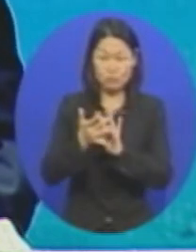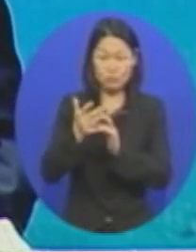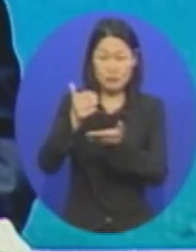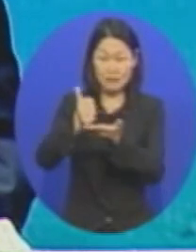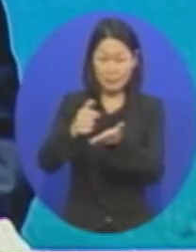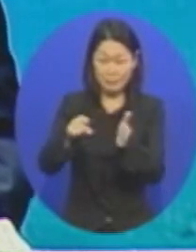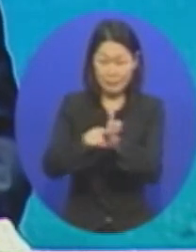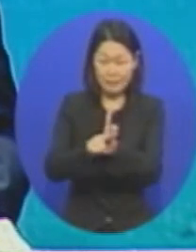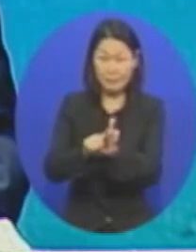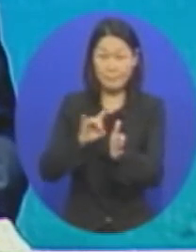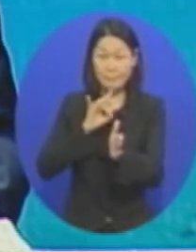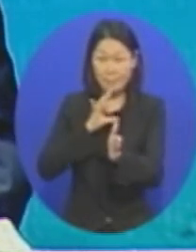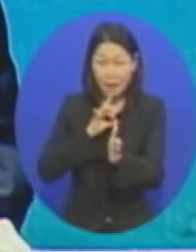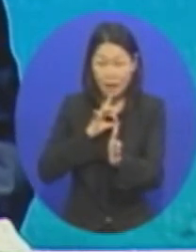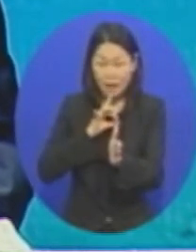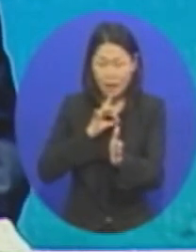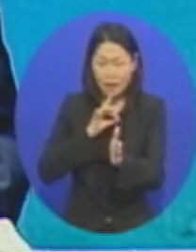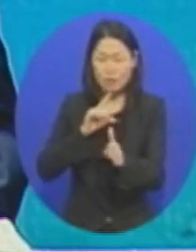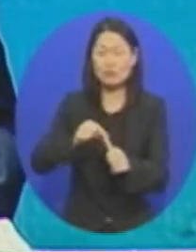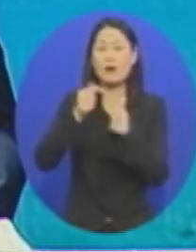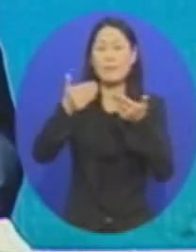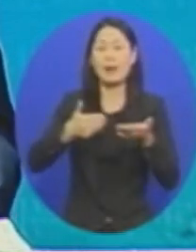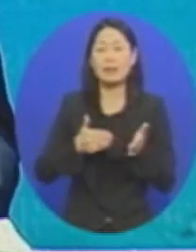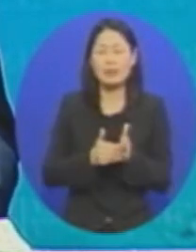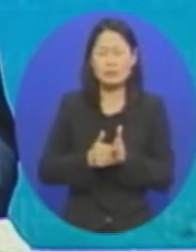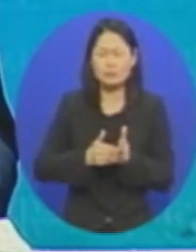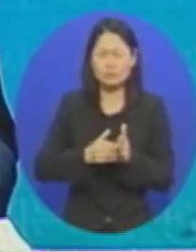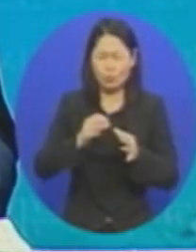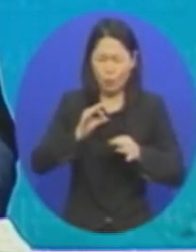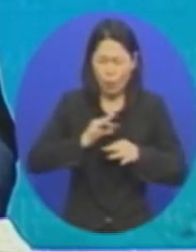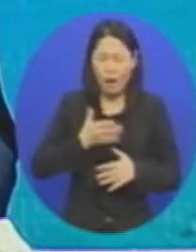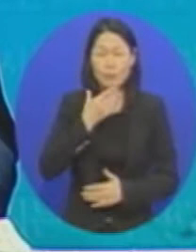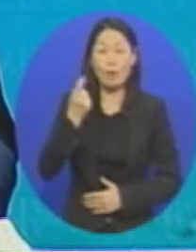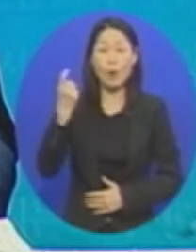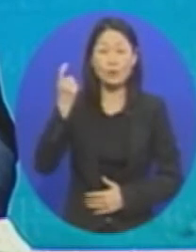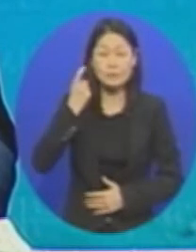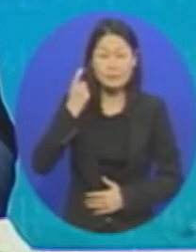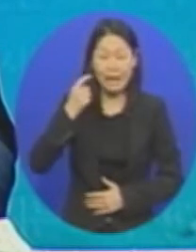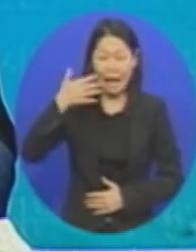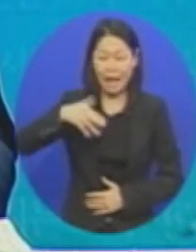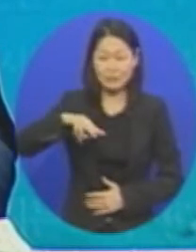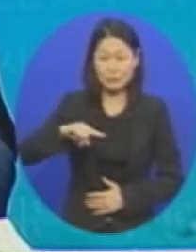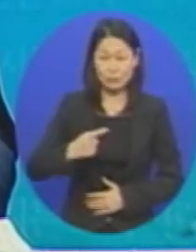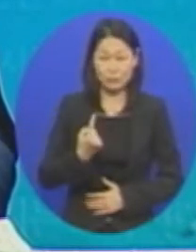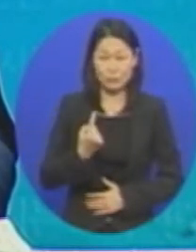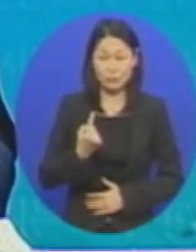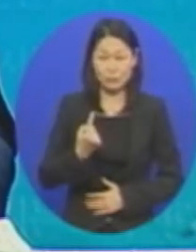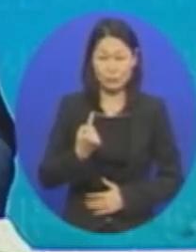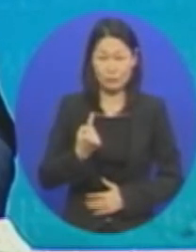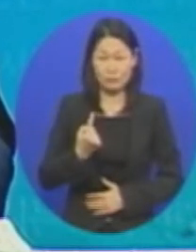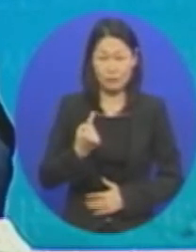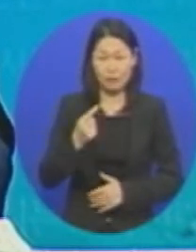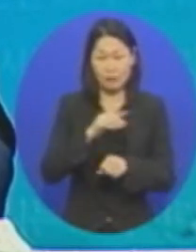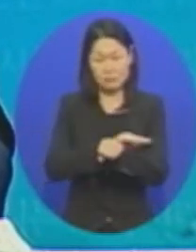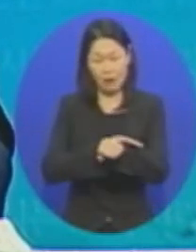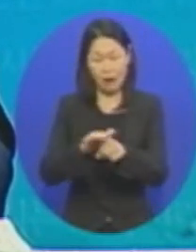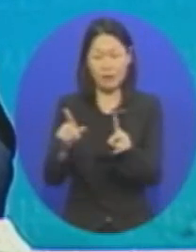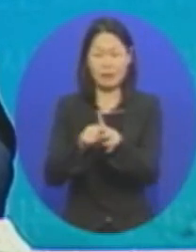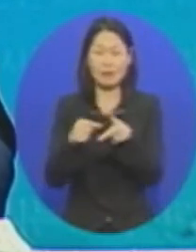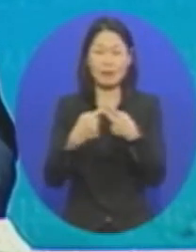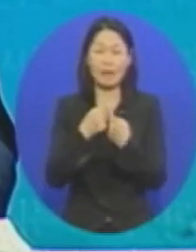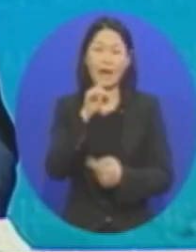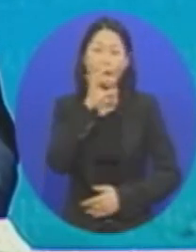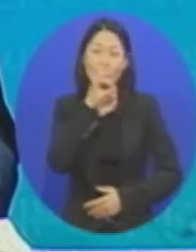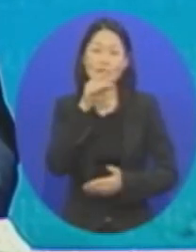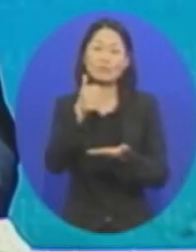구원 받는다 나는 이 놀라운 복음 2 아 아직까지도 제대로 이해되고 있지 못한